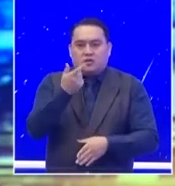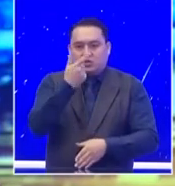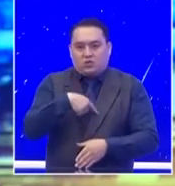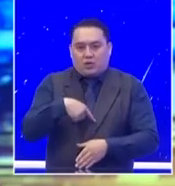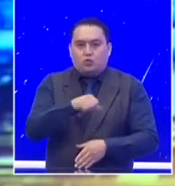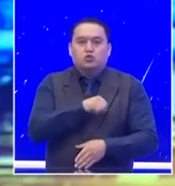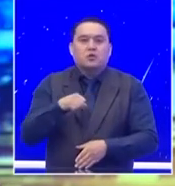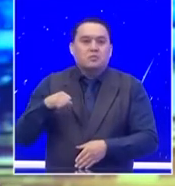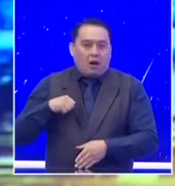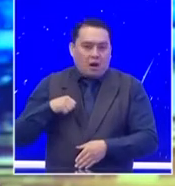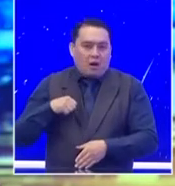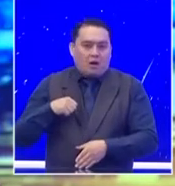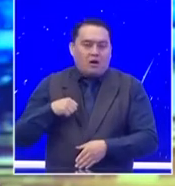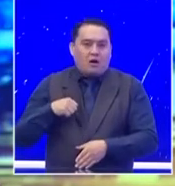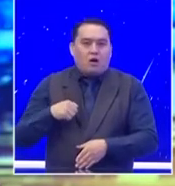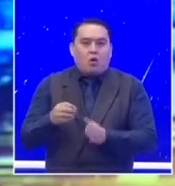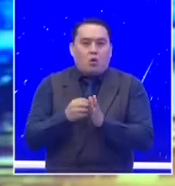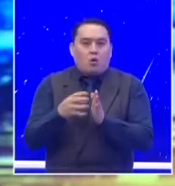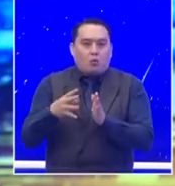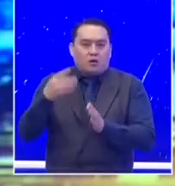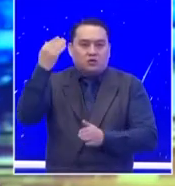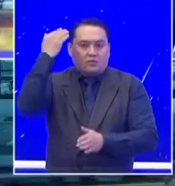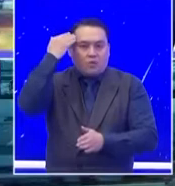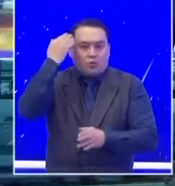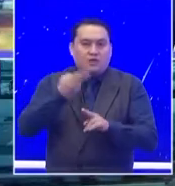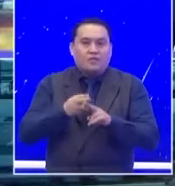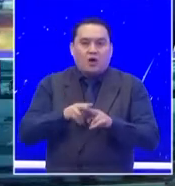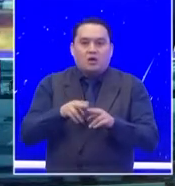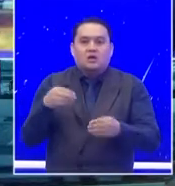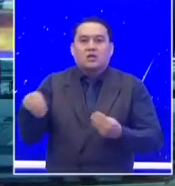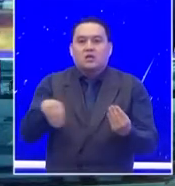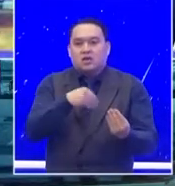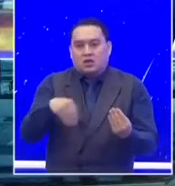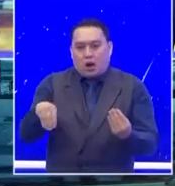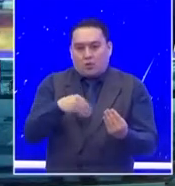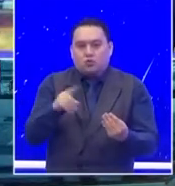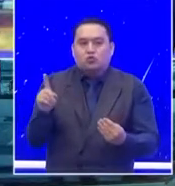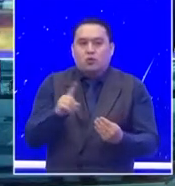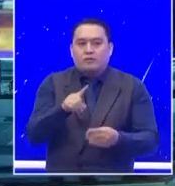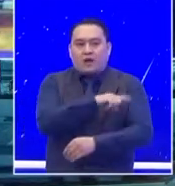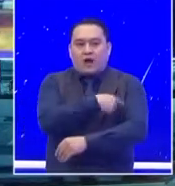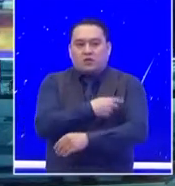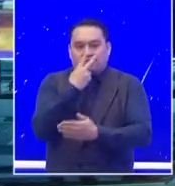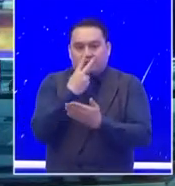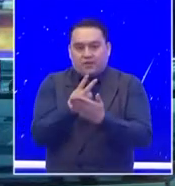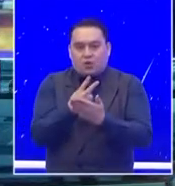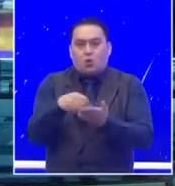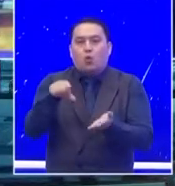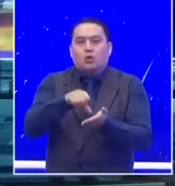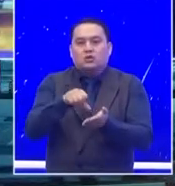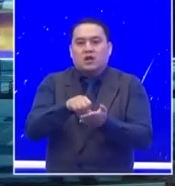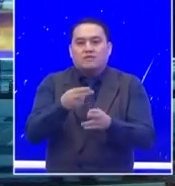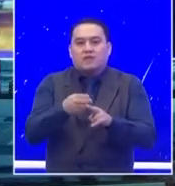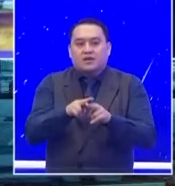саму себя. Когда ей вырезали опухоль из головного мозга, она играла на скрипке, чтобы врачи видели, какие участки при